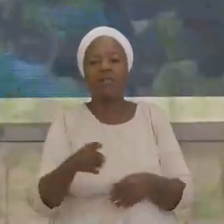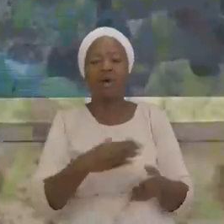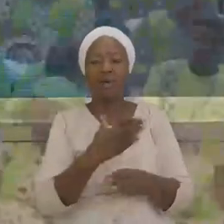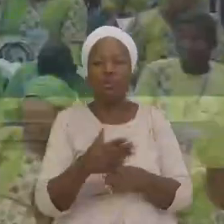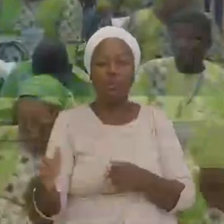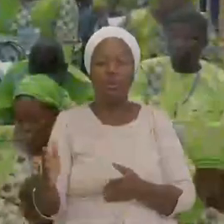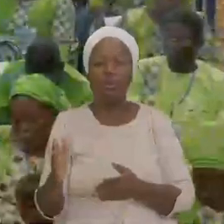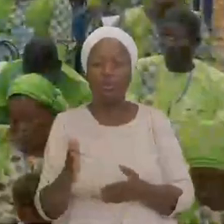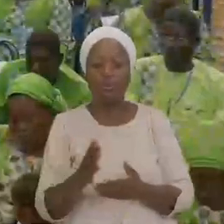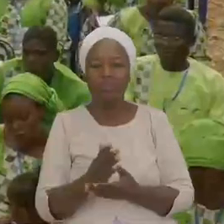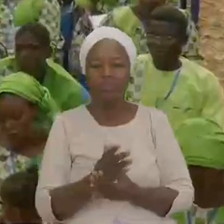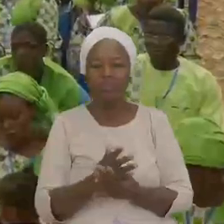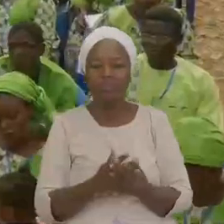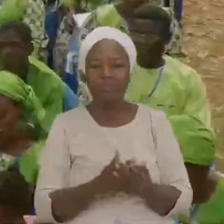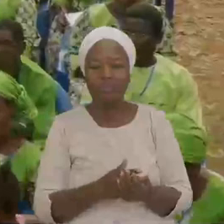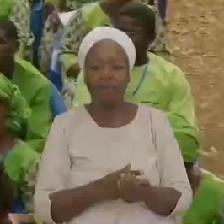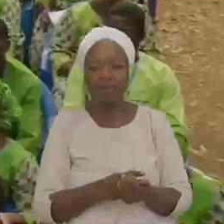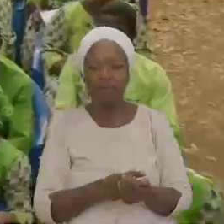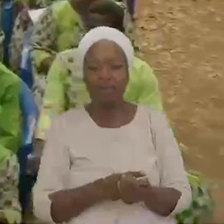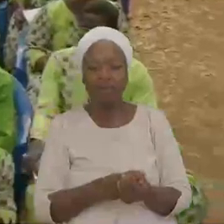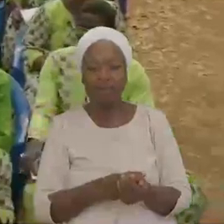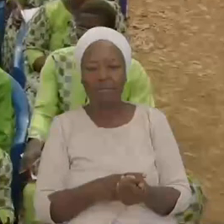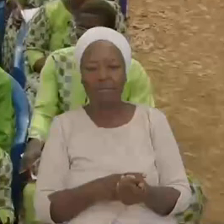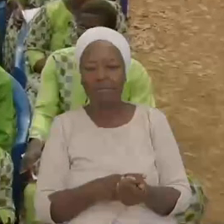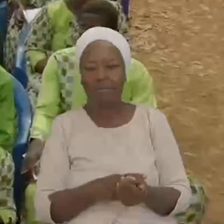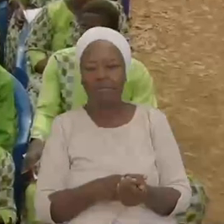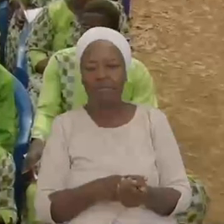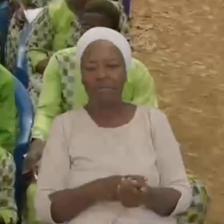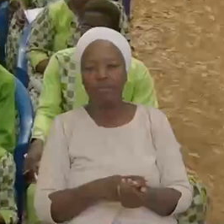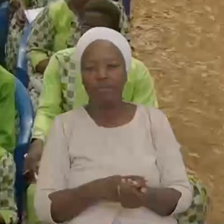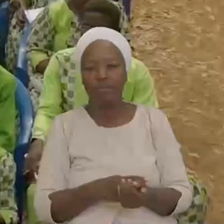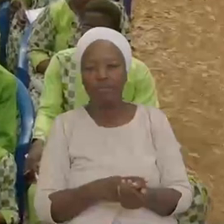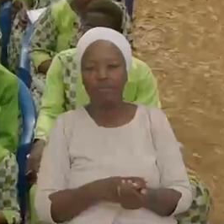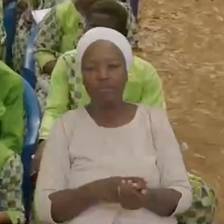il va les balayer, il va les effacer de ta vie.